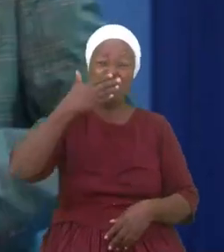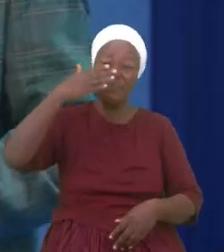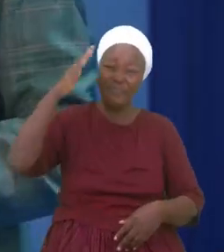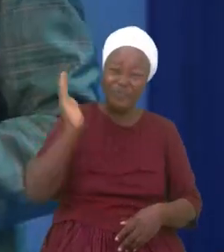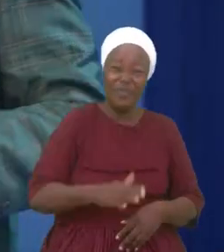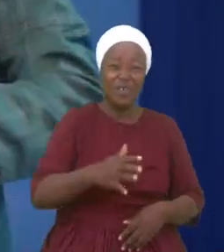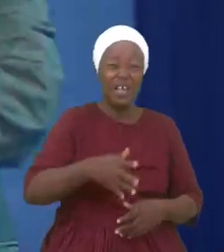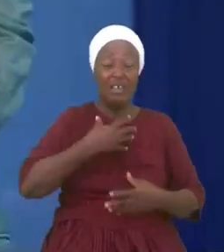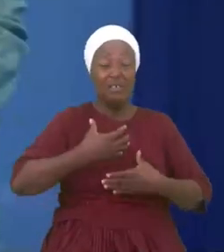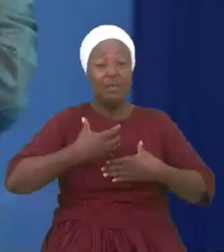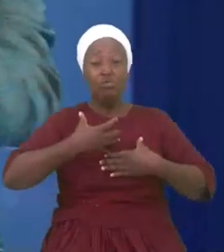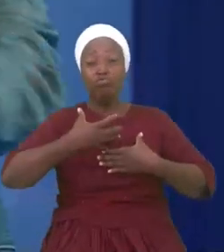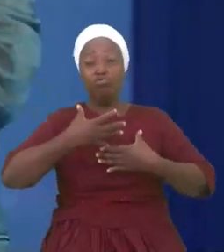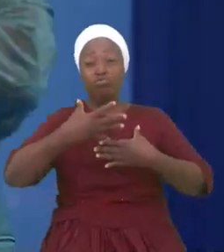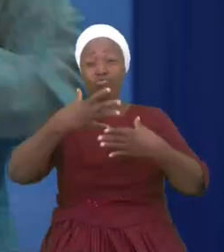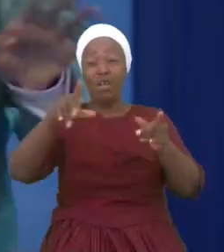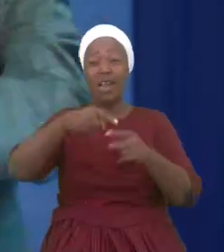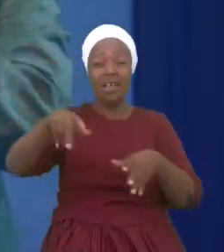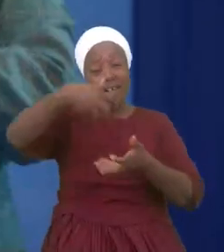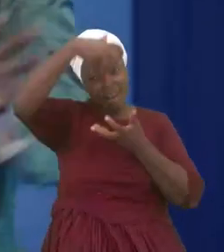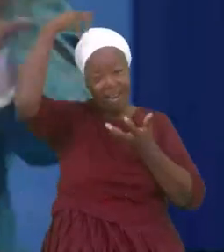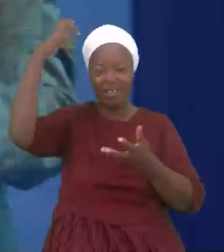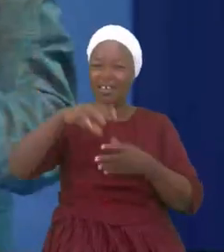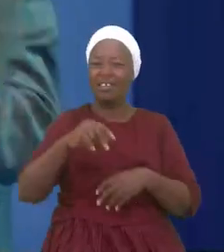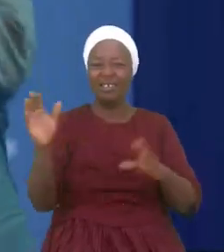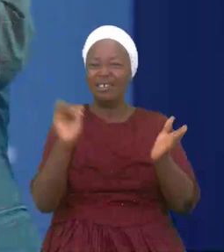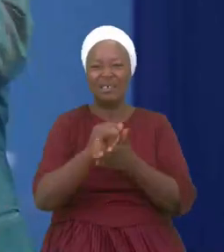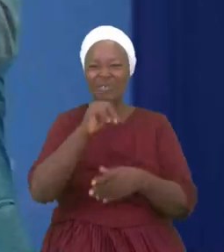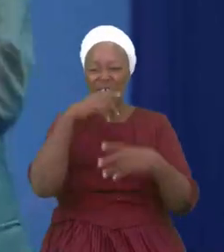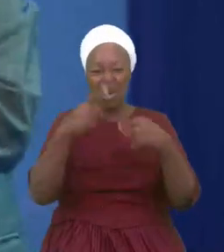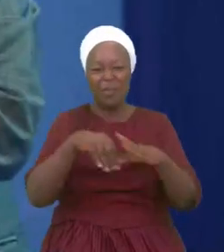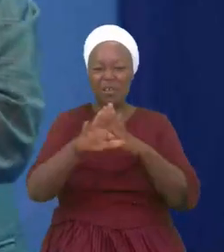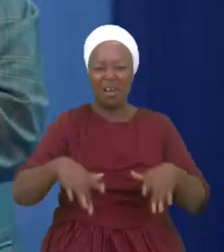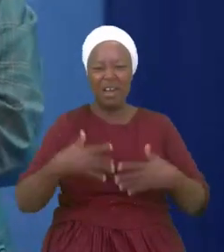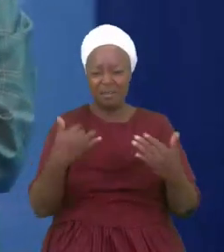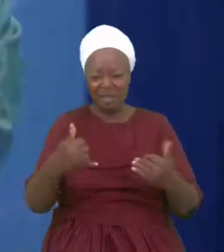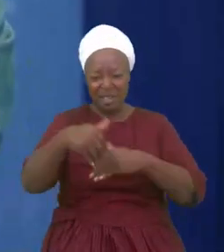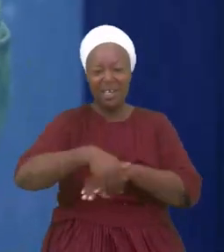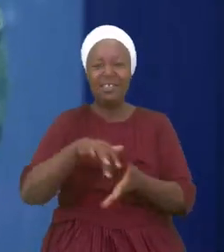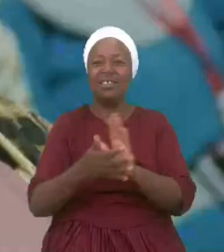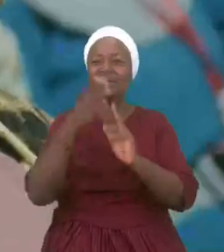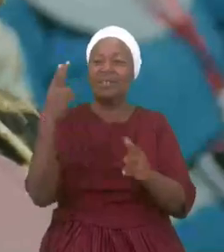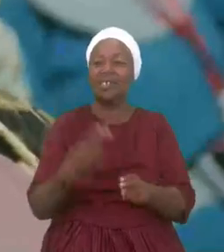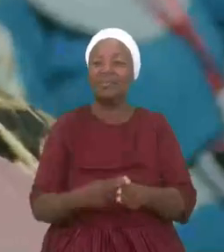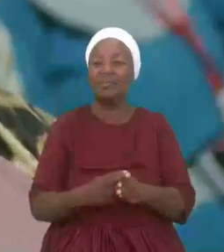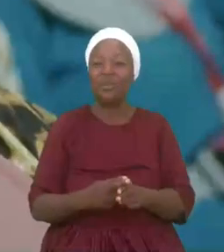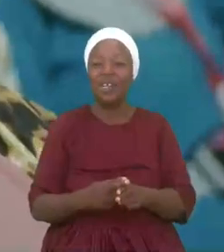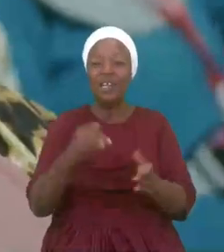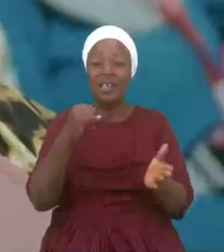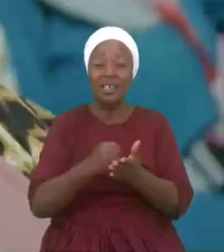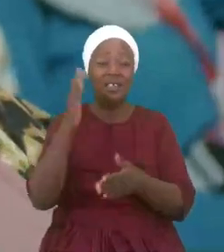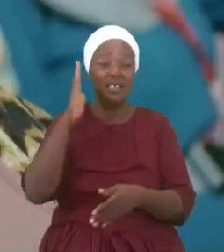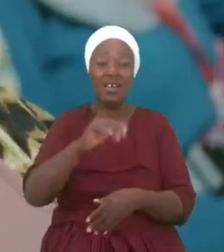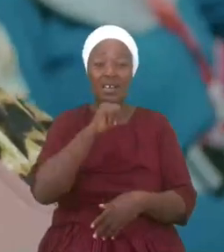Satan se dit que il est il est comme un lion rugissant il n'y a pas de rugissement